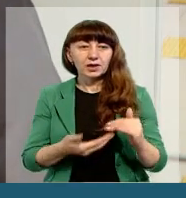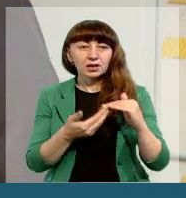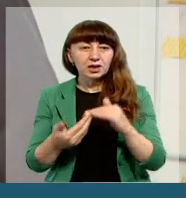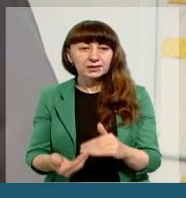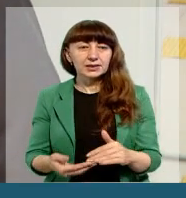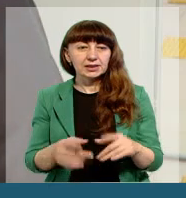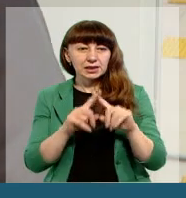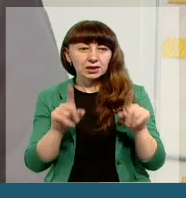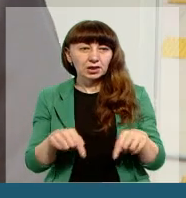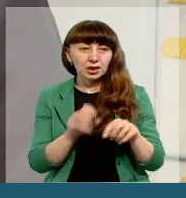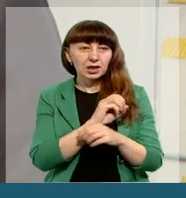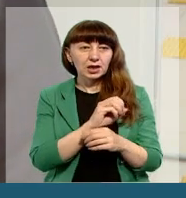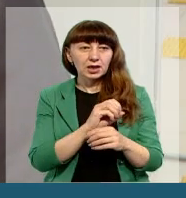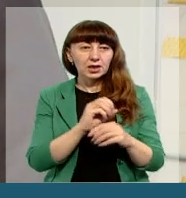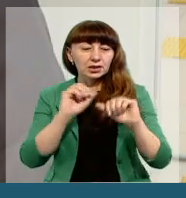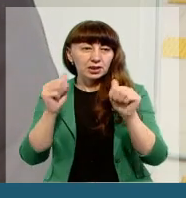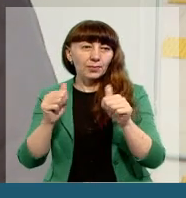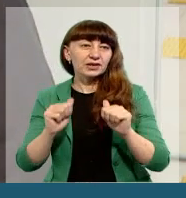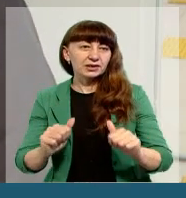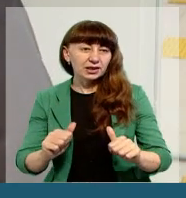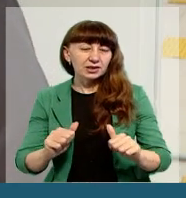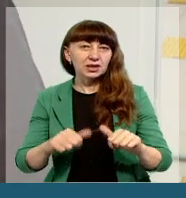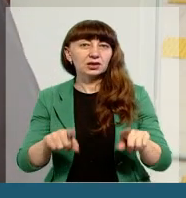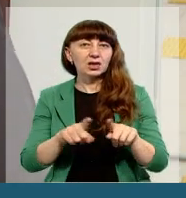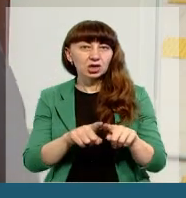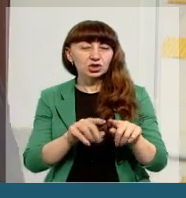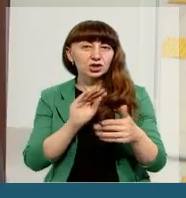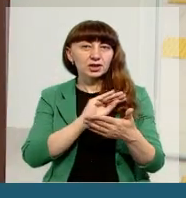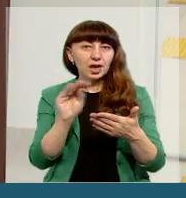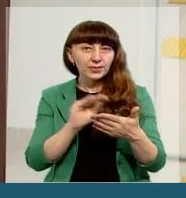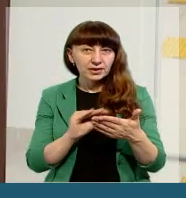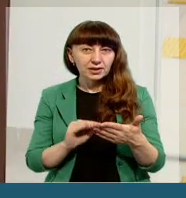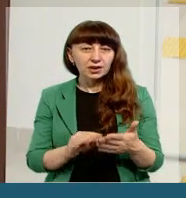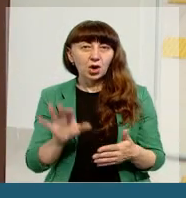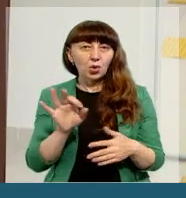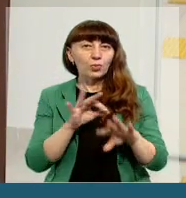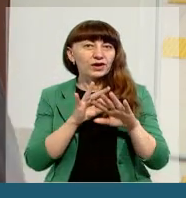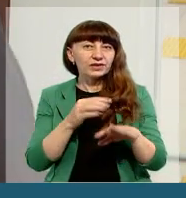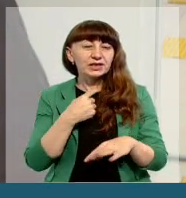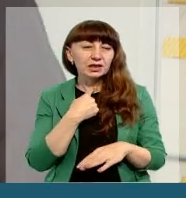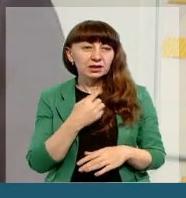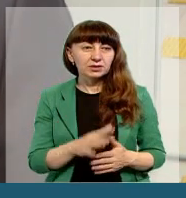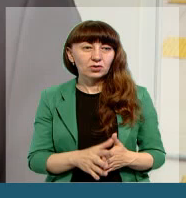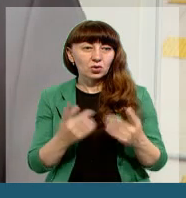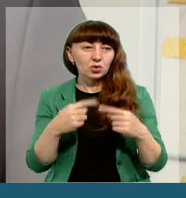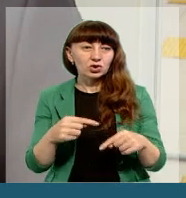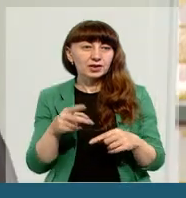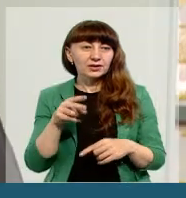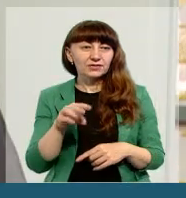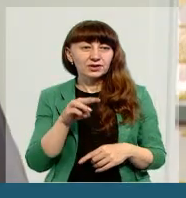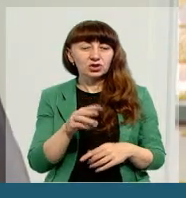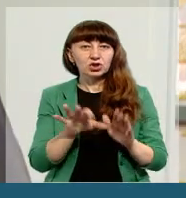Вместе с ними уже возле подъездов вешаем тоже пригласительные. В участке сейчас более